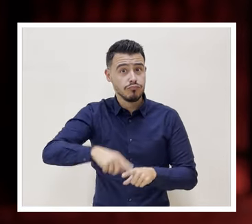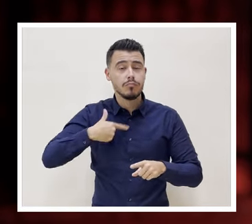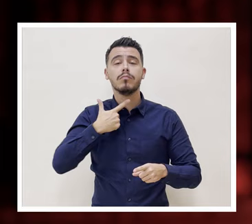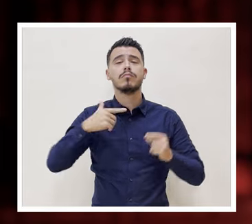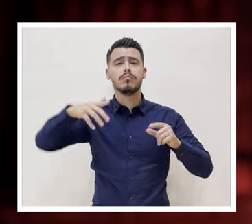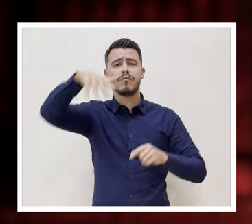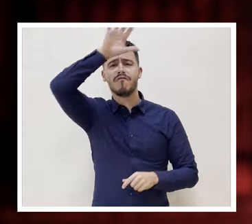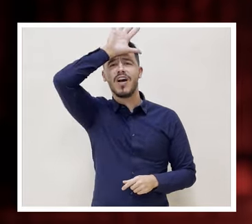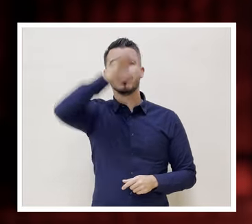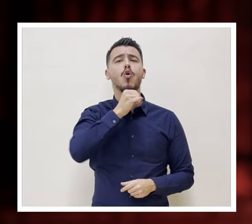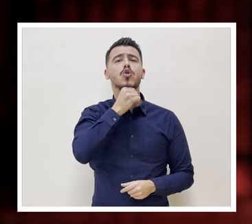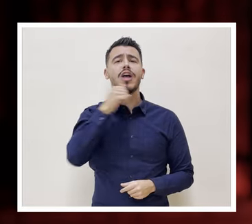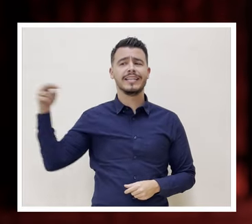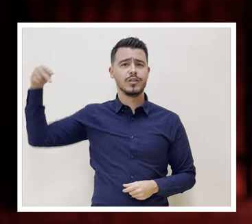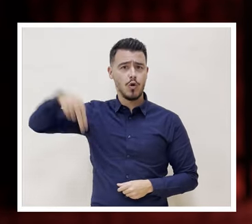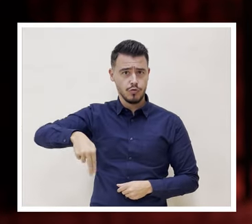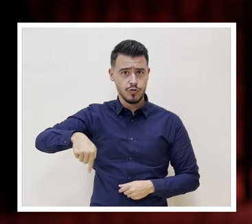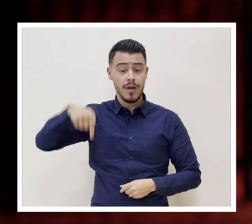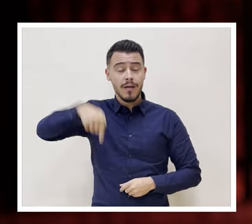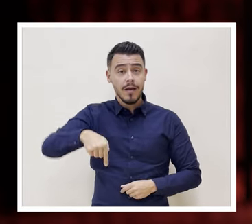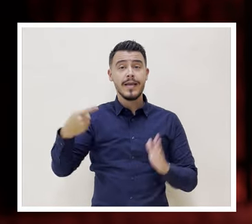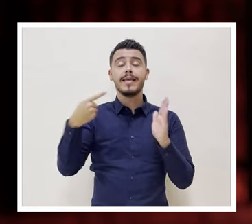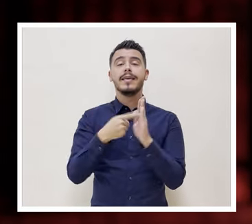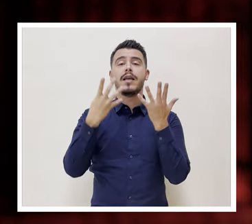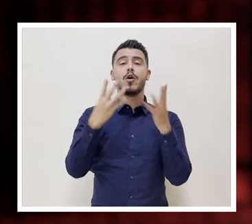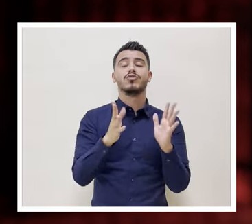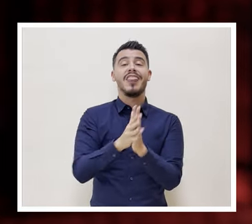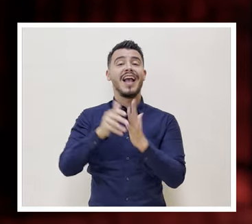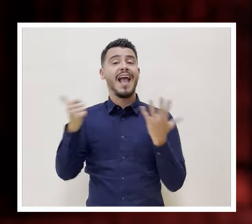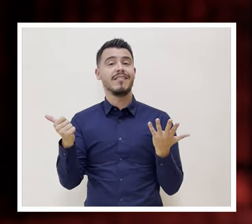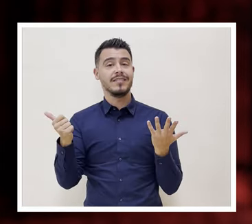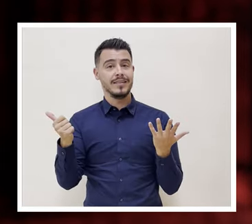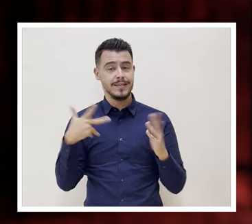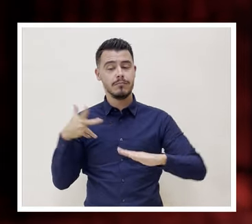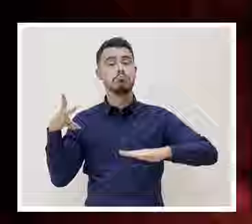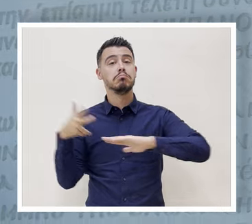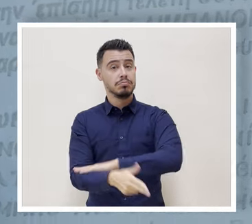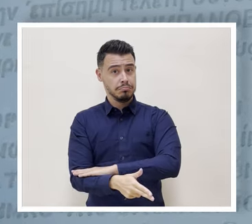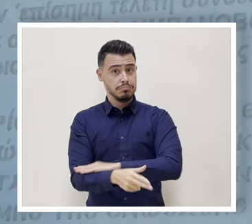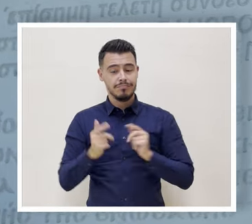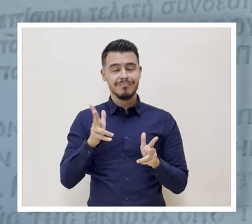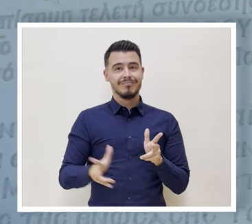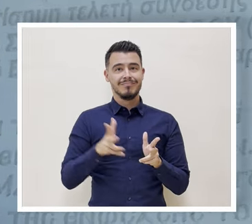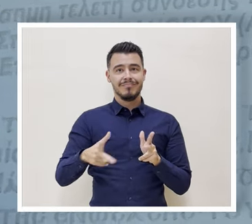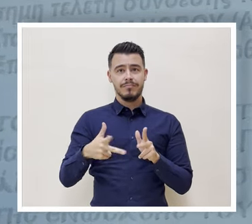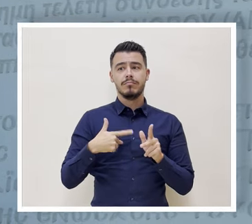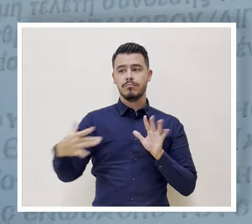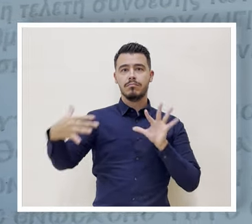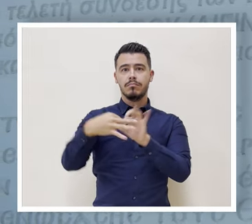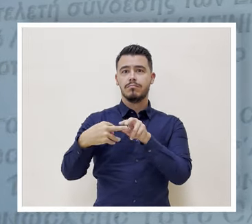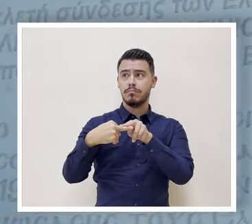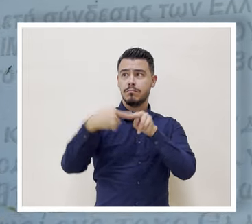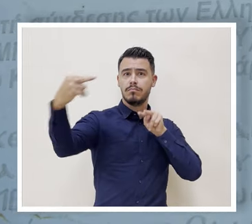ο ανώτατος άρχον της χώρας, βασιλεύς Κωνσταντίνος, πραγματοποιήθηκε το 1916 η Ένωση των